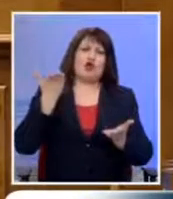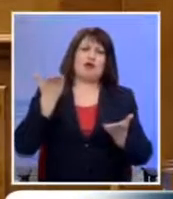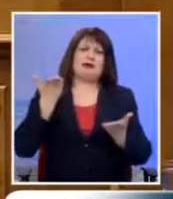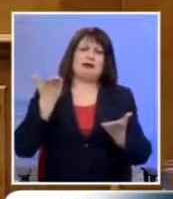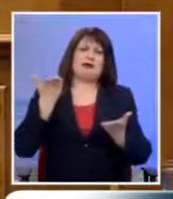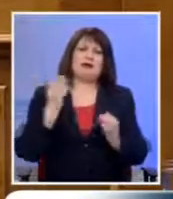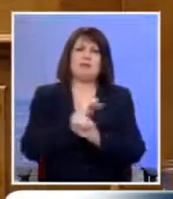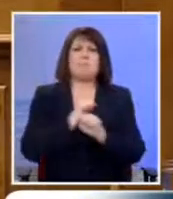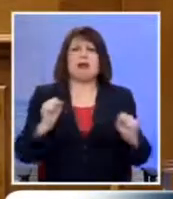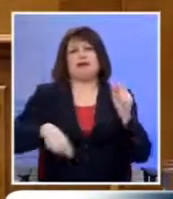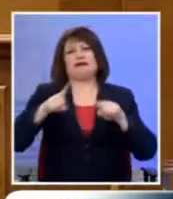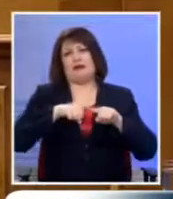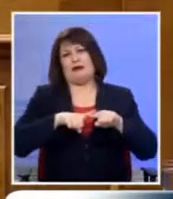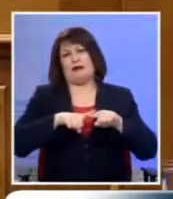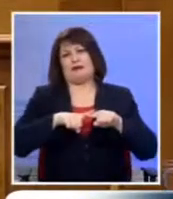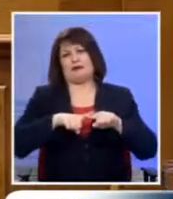διάλυση της χώρας.